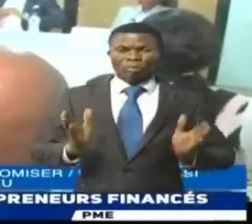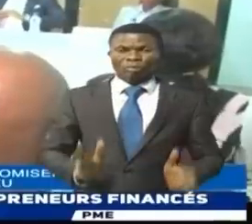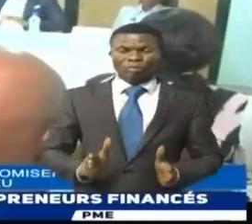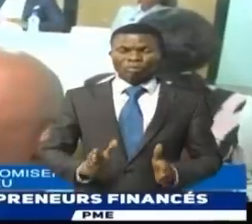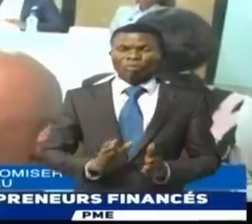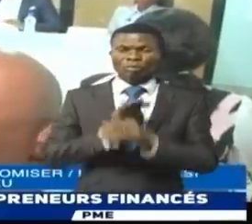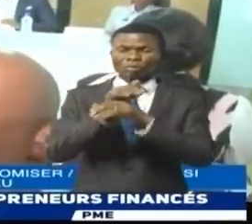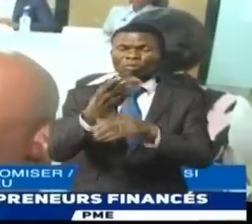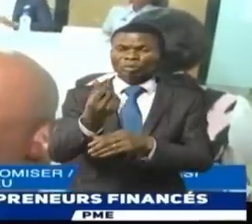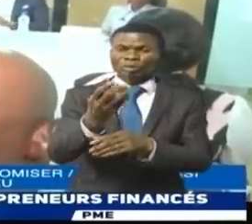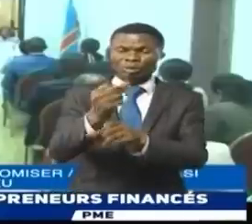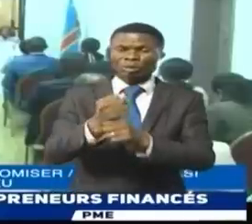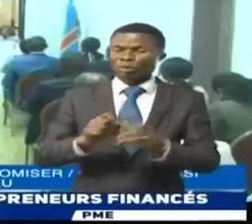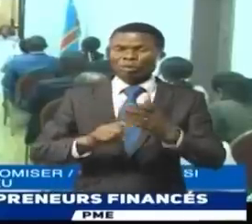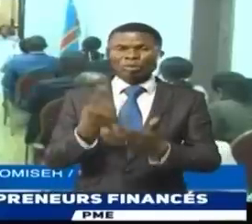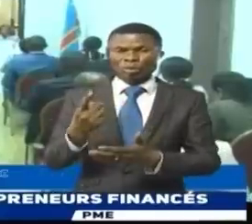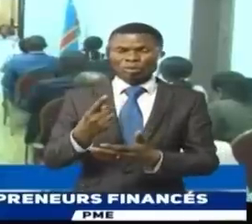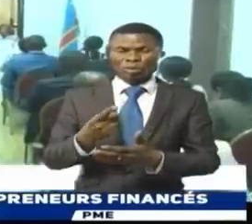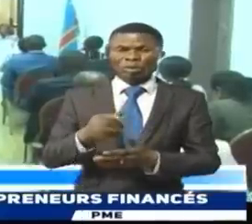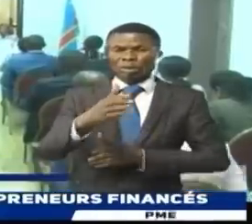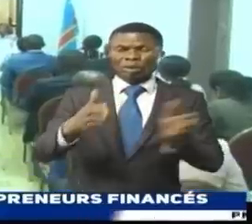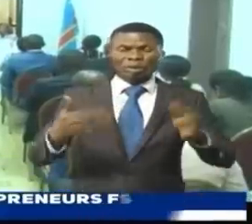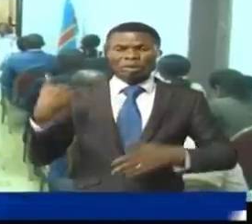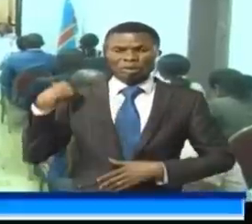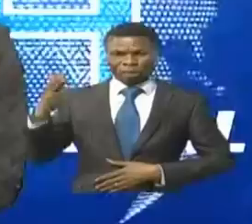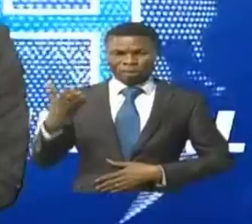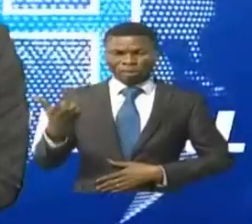accéder au financement direct du trésor public.